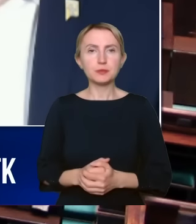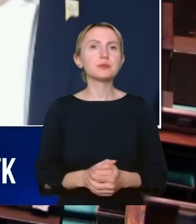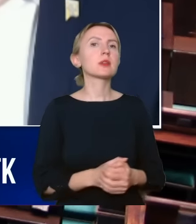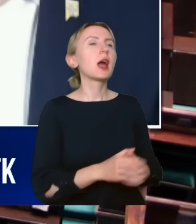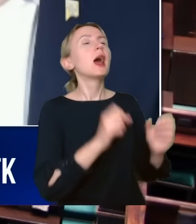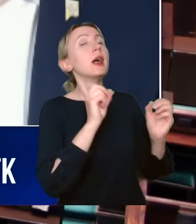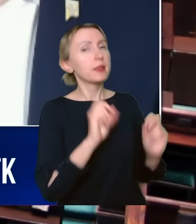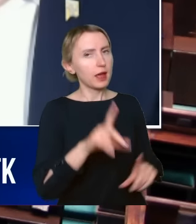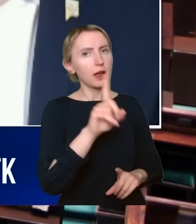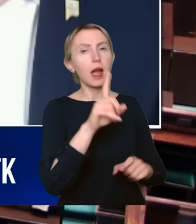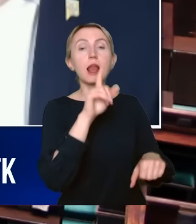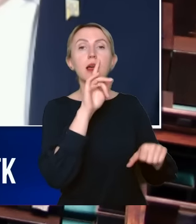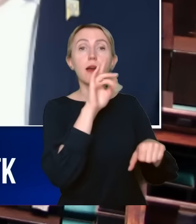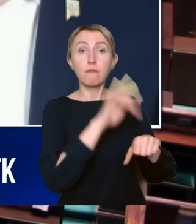tak,